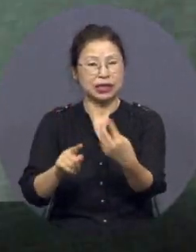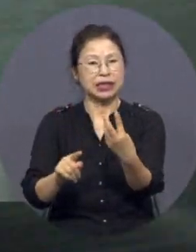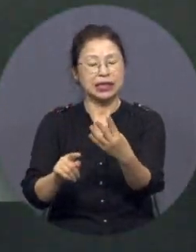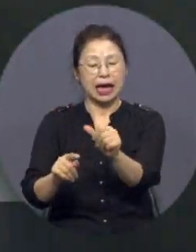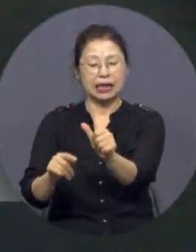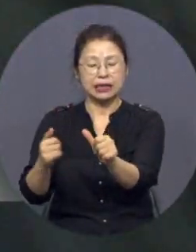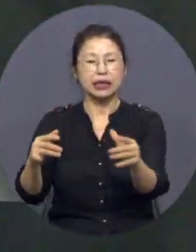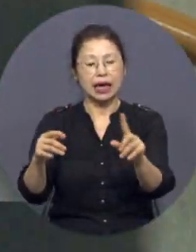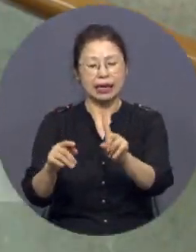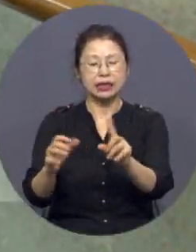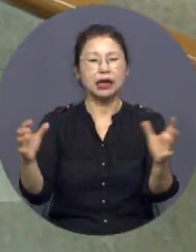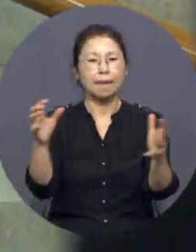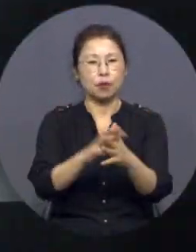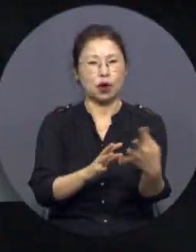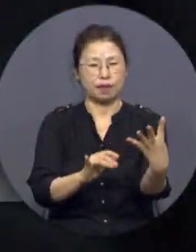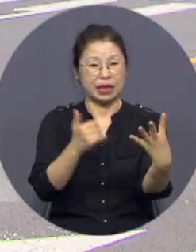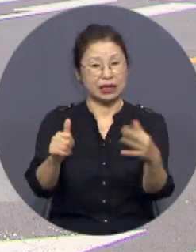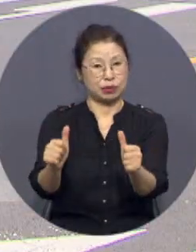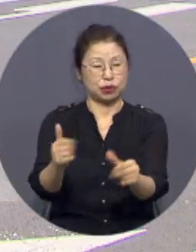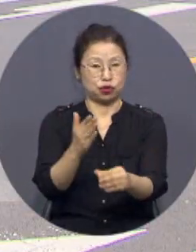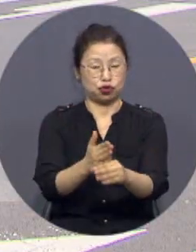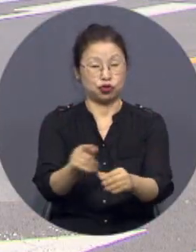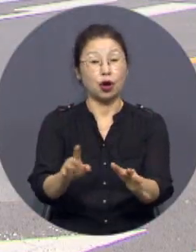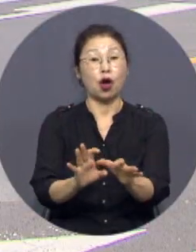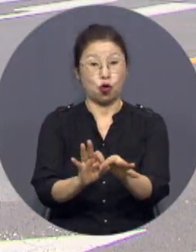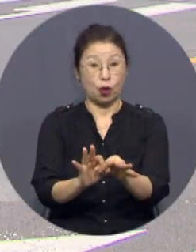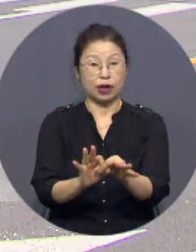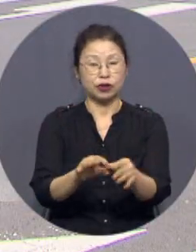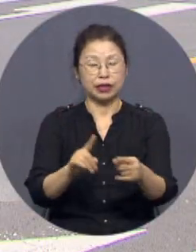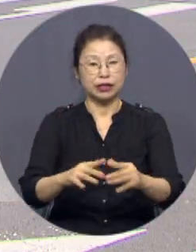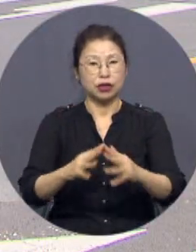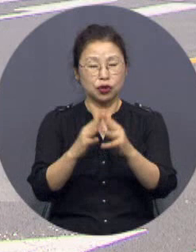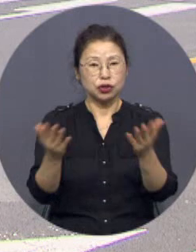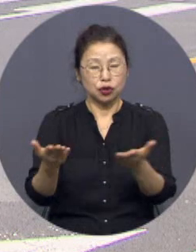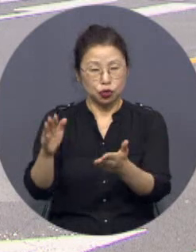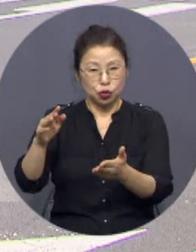기소했다고 밝혔습니다. 한편 이에 대해 민주노총 제주본부와